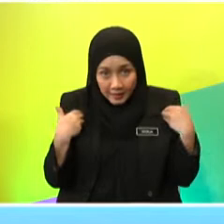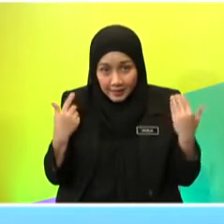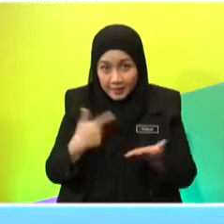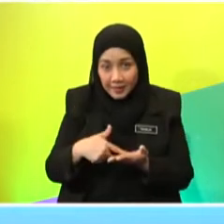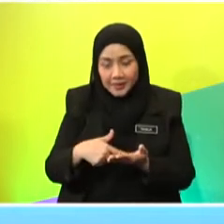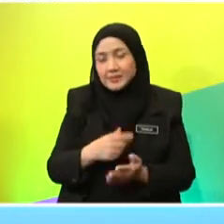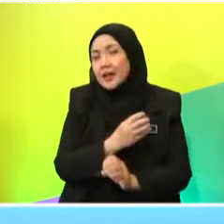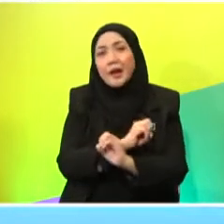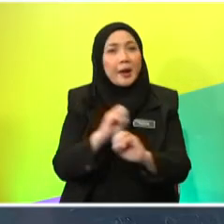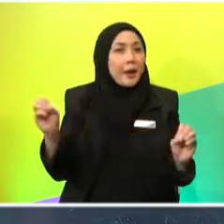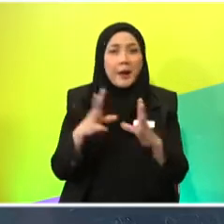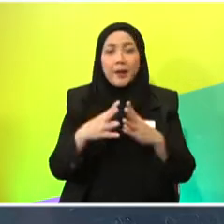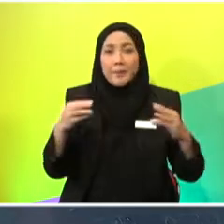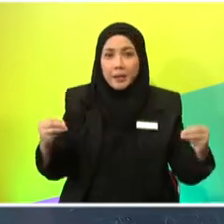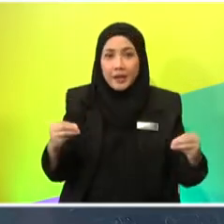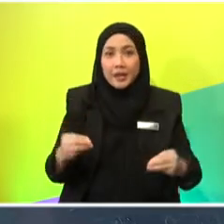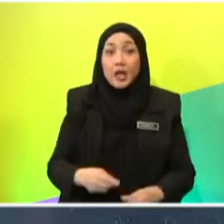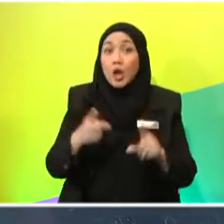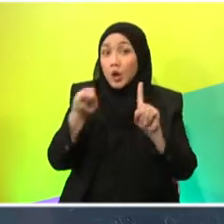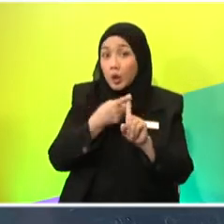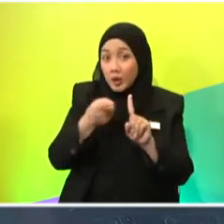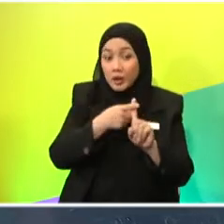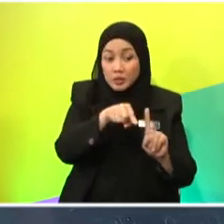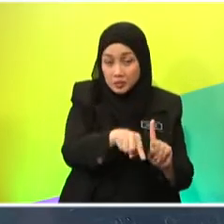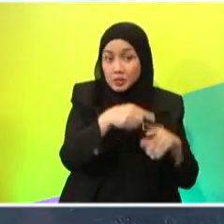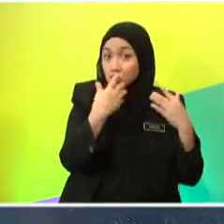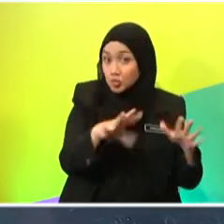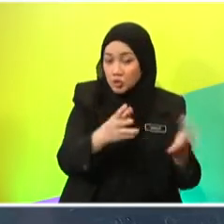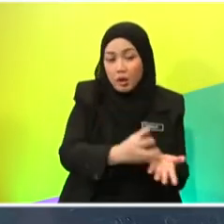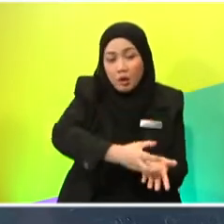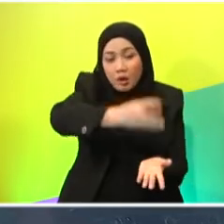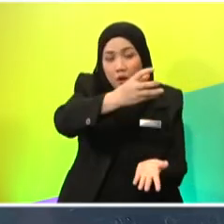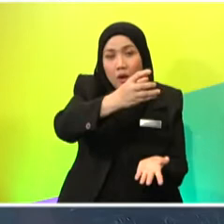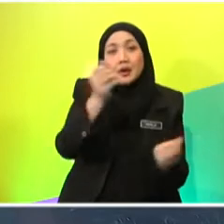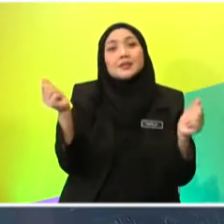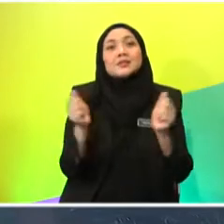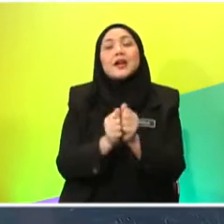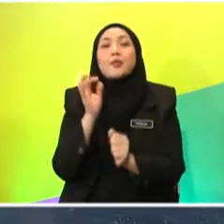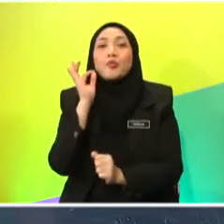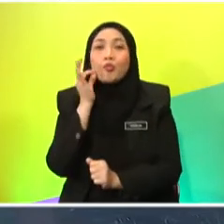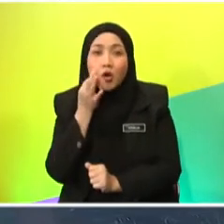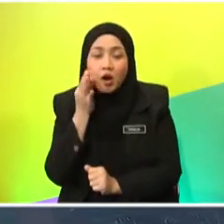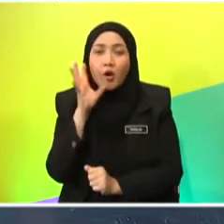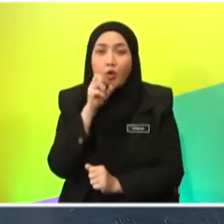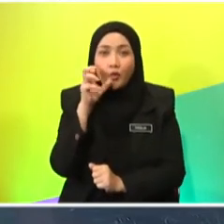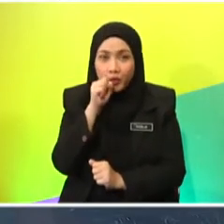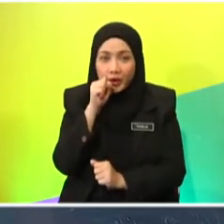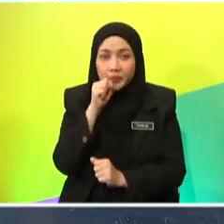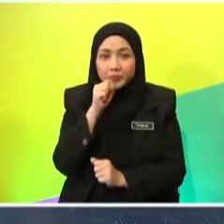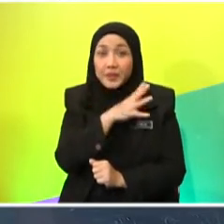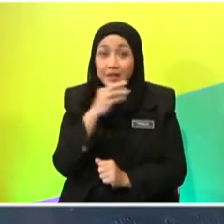pertama jadi isi dengan bouree Oke sigona buang Abu Laila